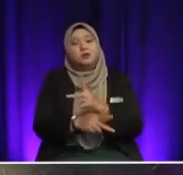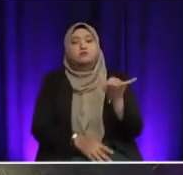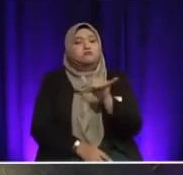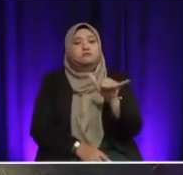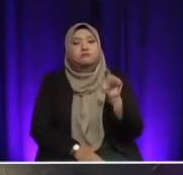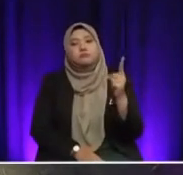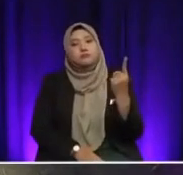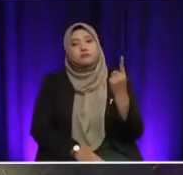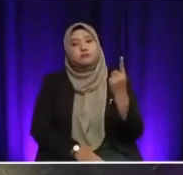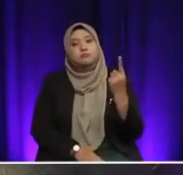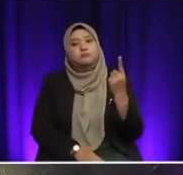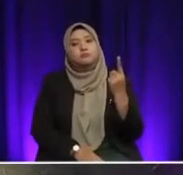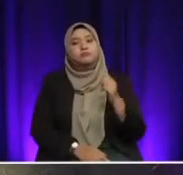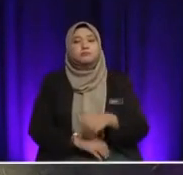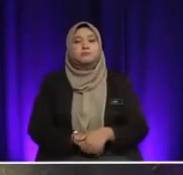Minsa ni ialah